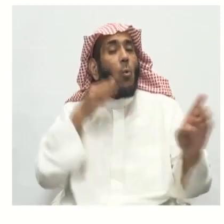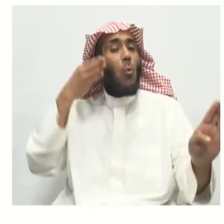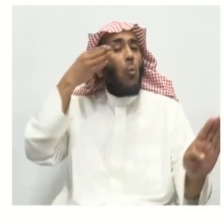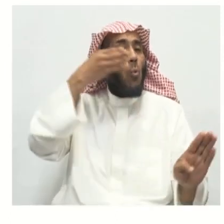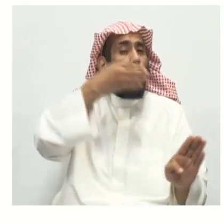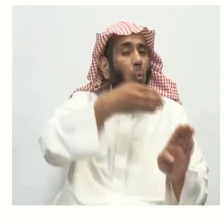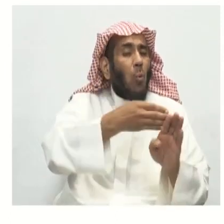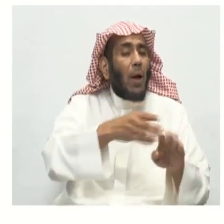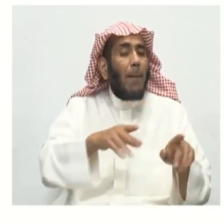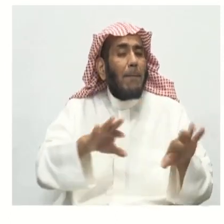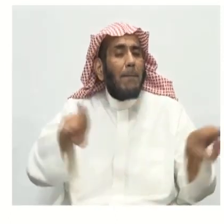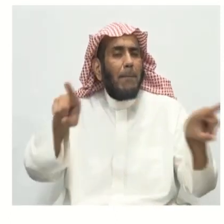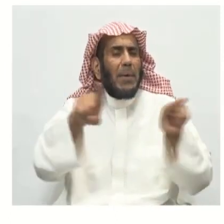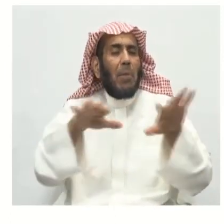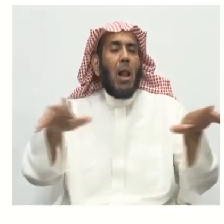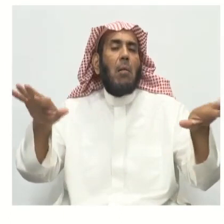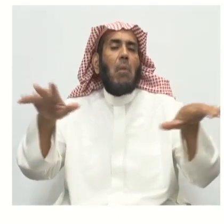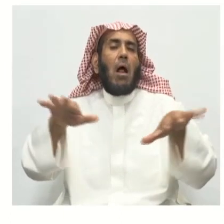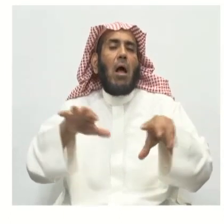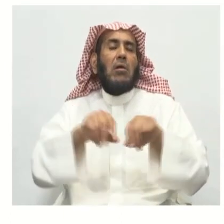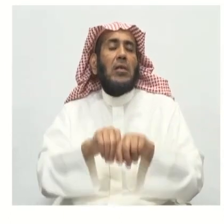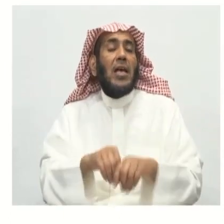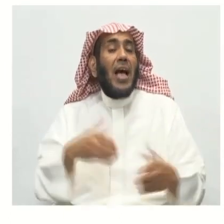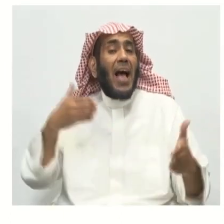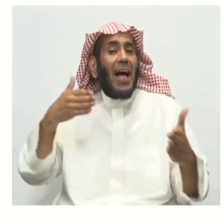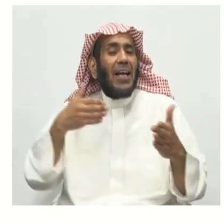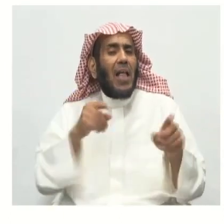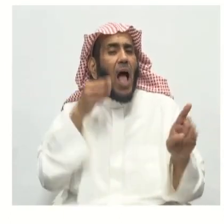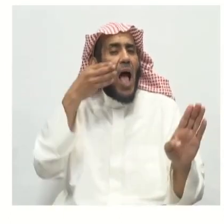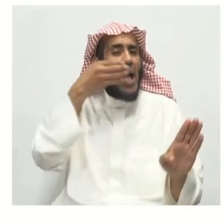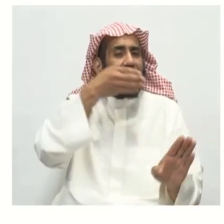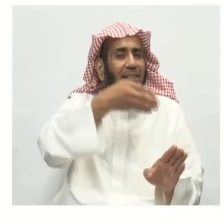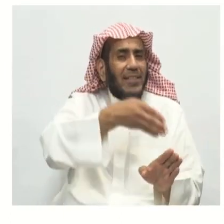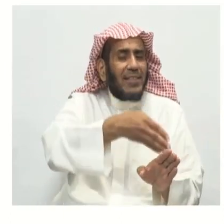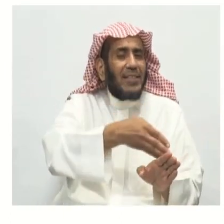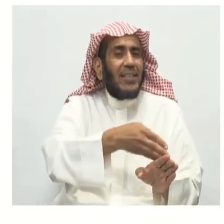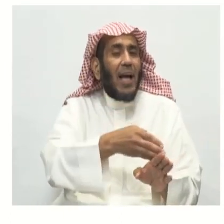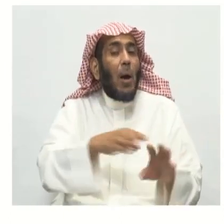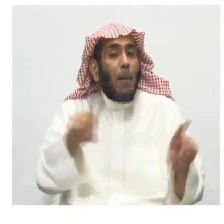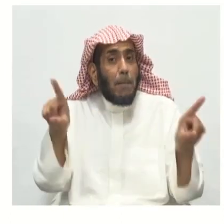مجمع البحرين اي حتى اصل